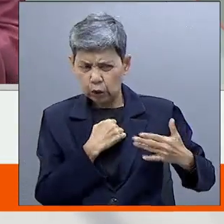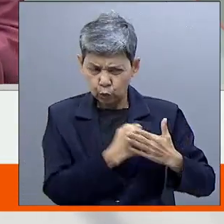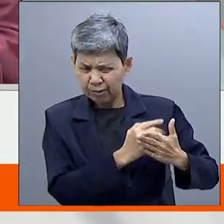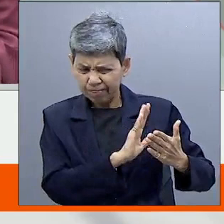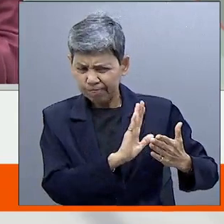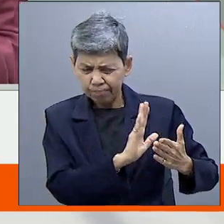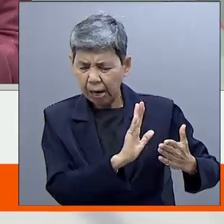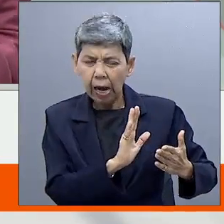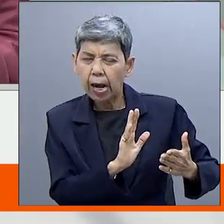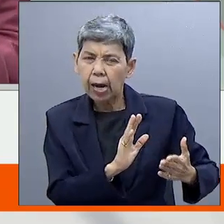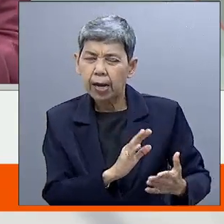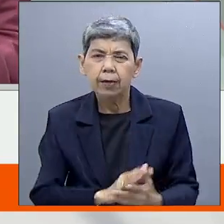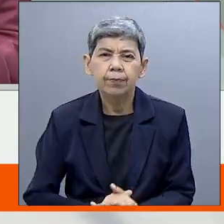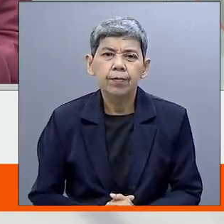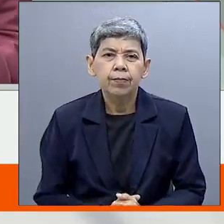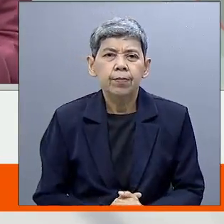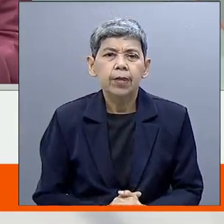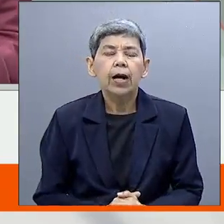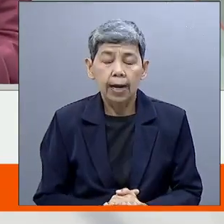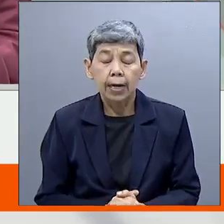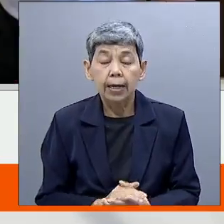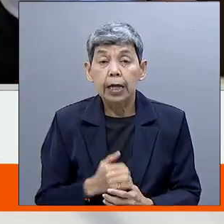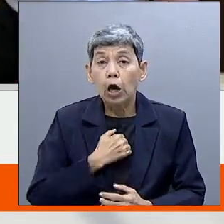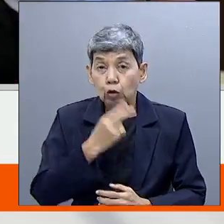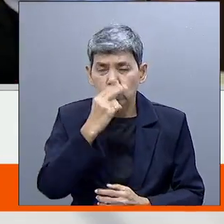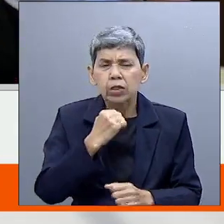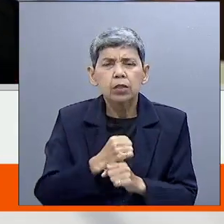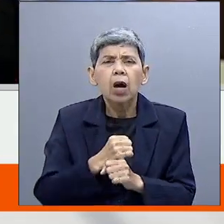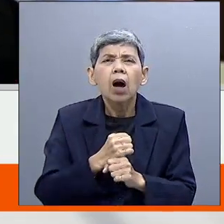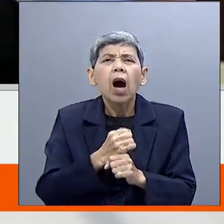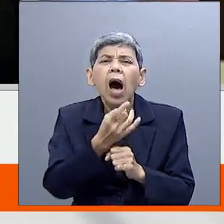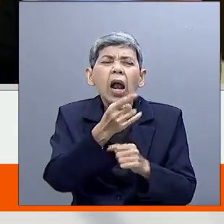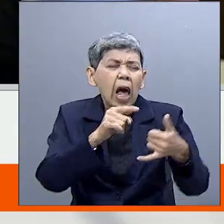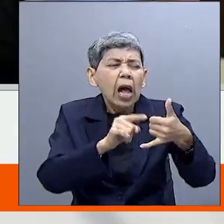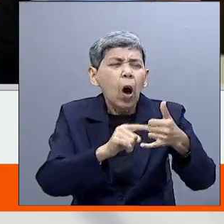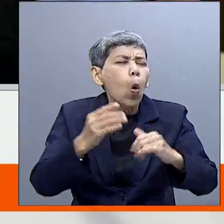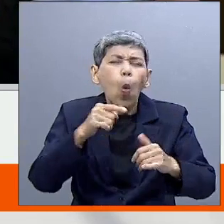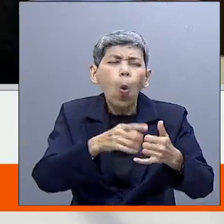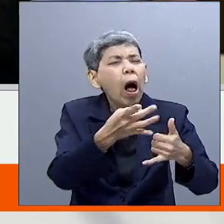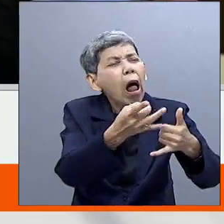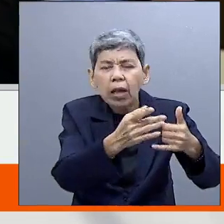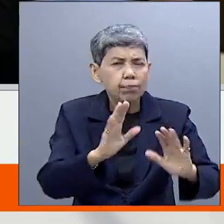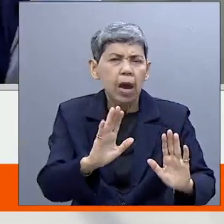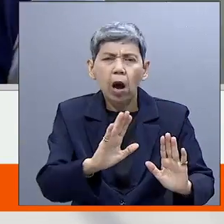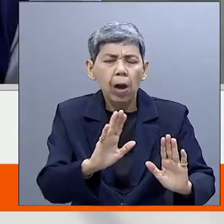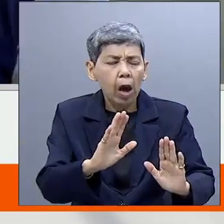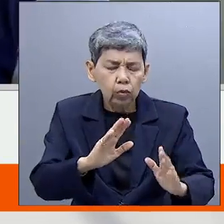เกิดขึ้นนะคะอาจารย์ คือจุดที่สนใจคืออย่าไปสนใจความเป็นซีเรียลคิลเลอร์เพราะโอกาสเกิดมันน้อยม